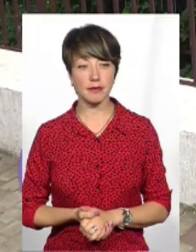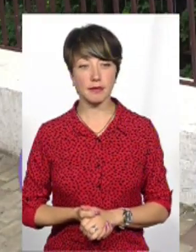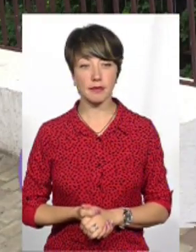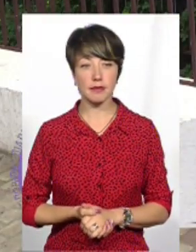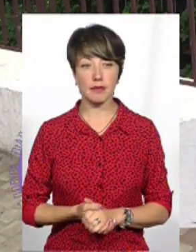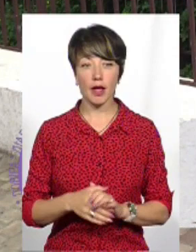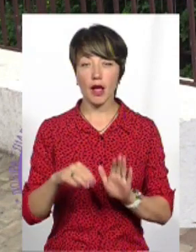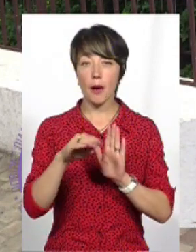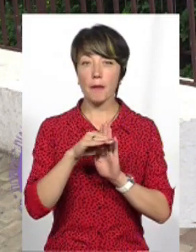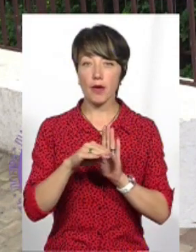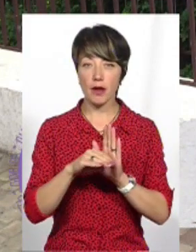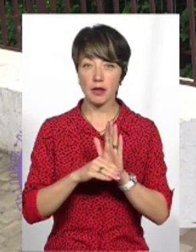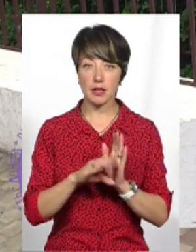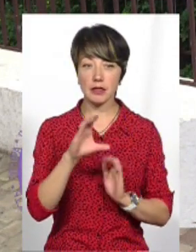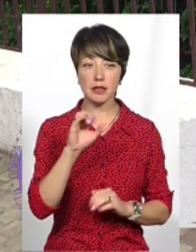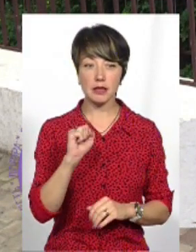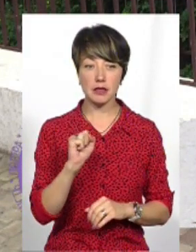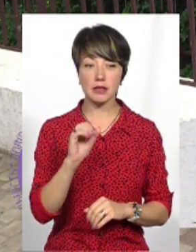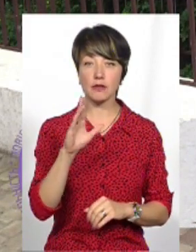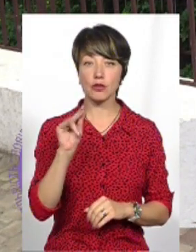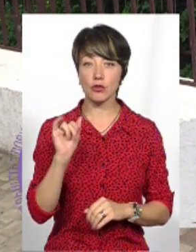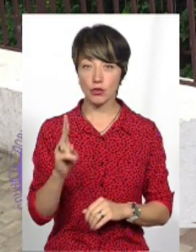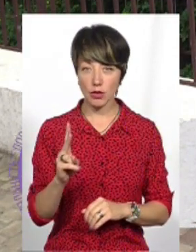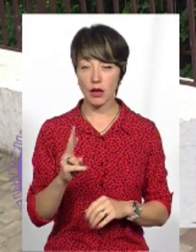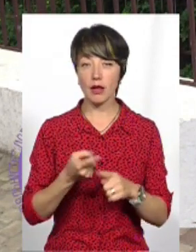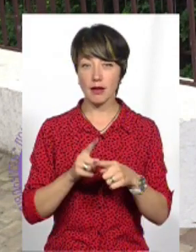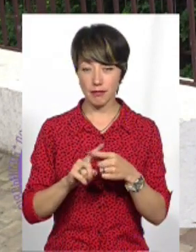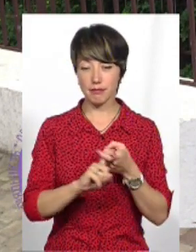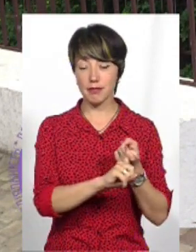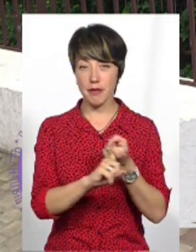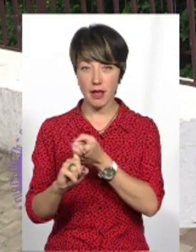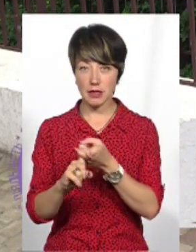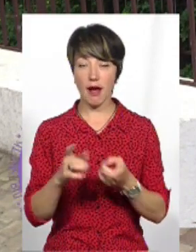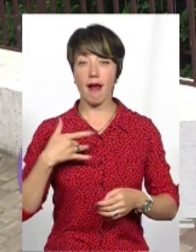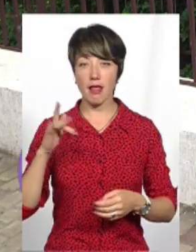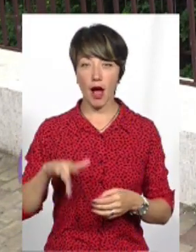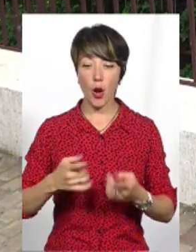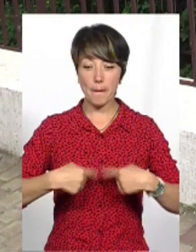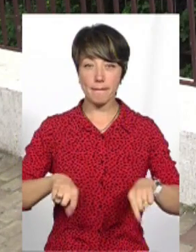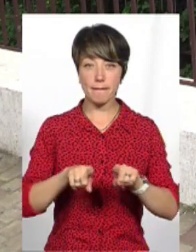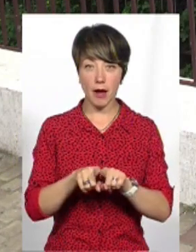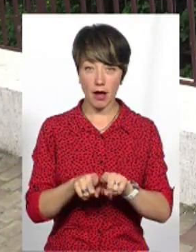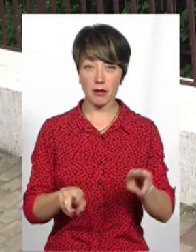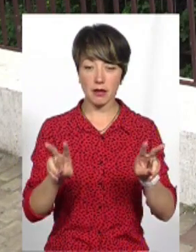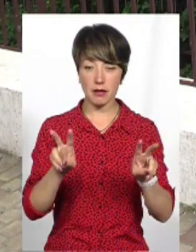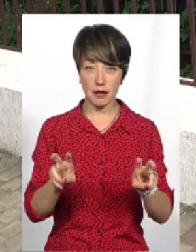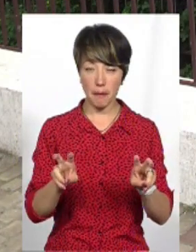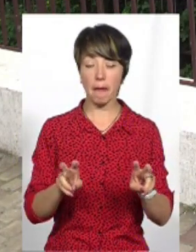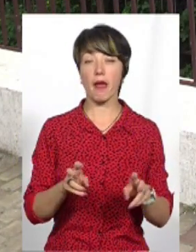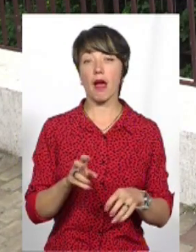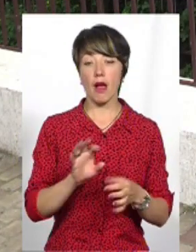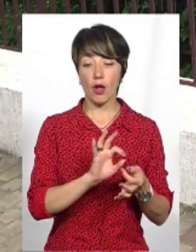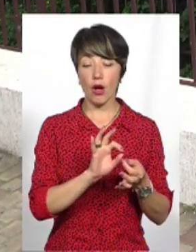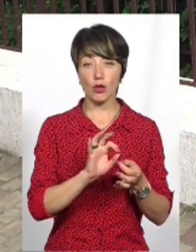Програма Самчук Інни Олексіївни перегукується з програмою Радикальної партії, від якої вона балотується, але не повторює її дослівно.